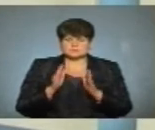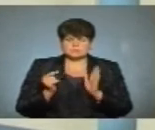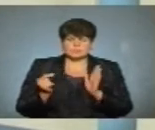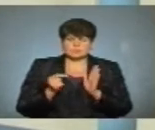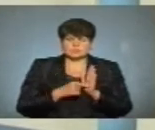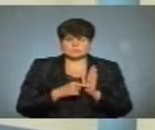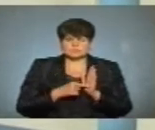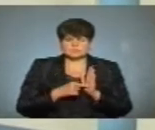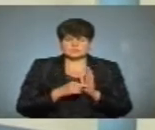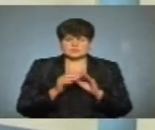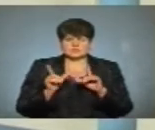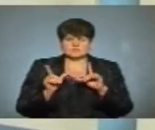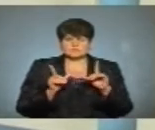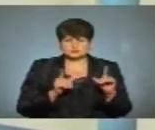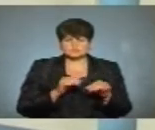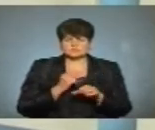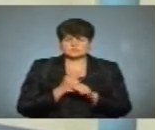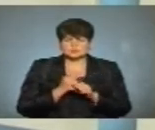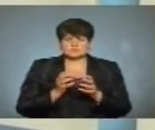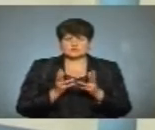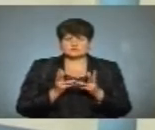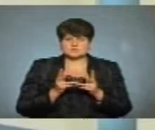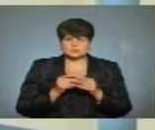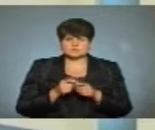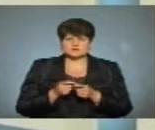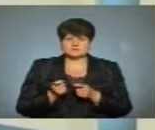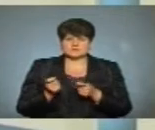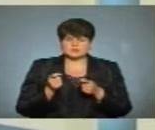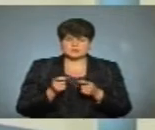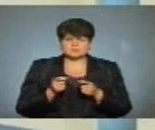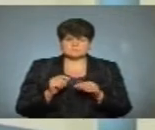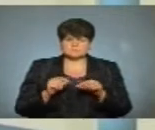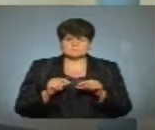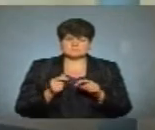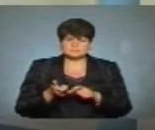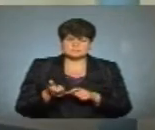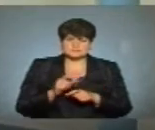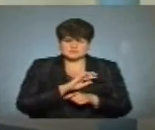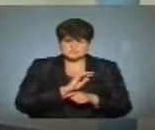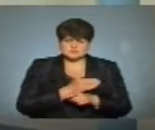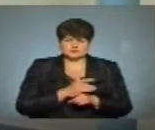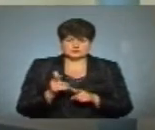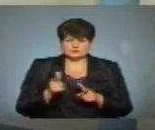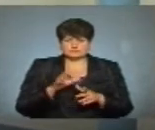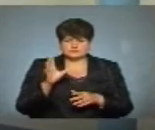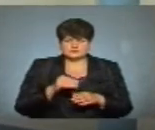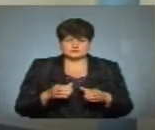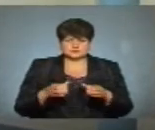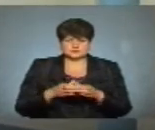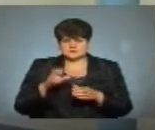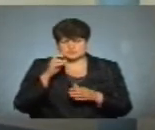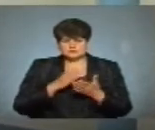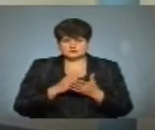під евакуацію. Провели розрахунки і провели в підвищену готовність всі підрозділи Державної служби України з